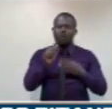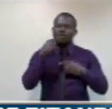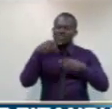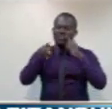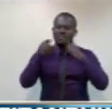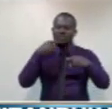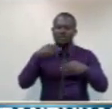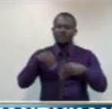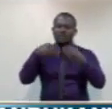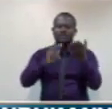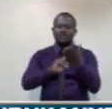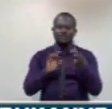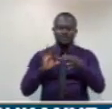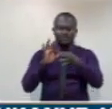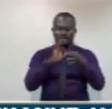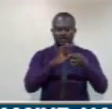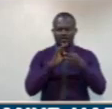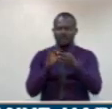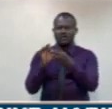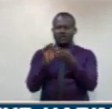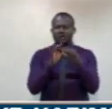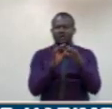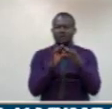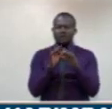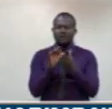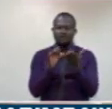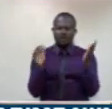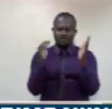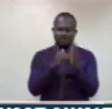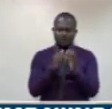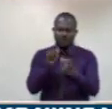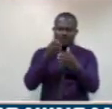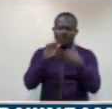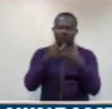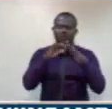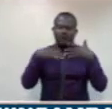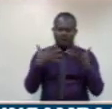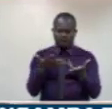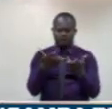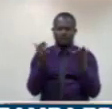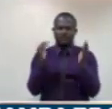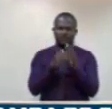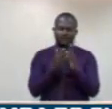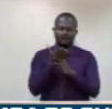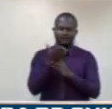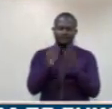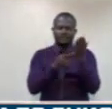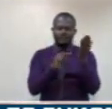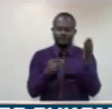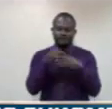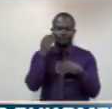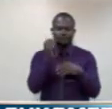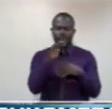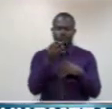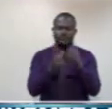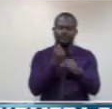hifashishijwe uburyo bwiswe Integrated Electronic Case Management System, ndetse ugakurikirana aho bigeze n'ubundi ku ikoranabuhanga. Mu kwezi kwa